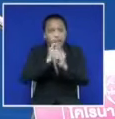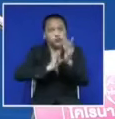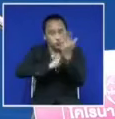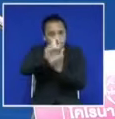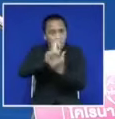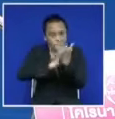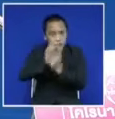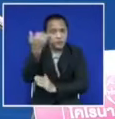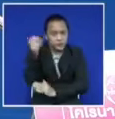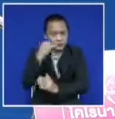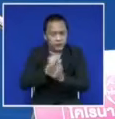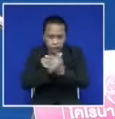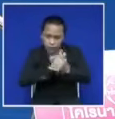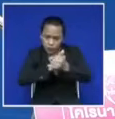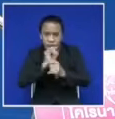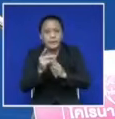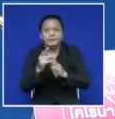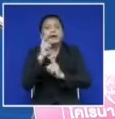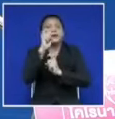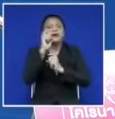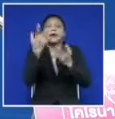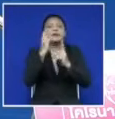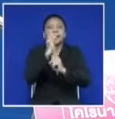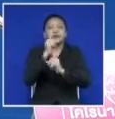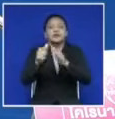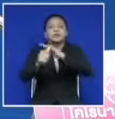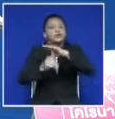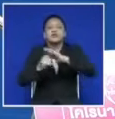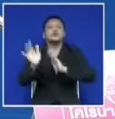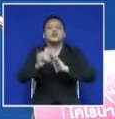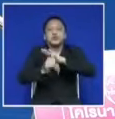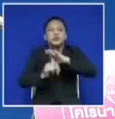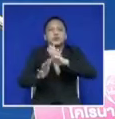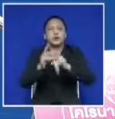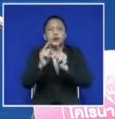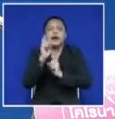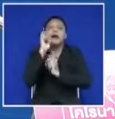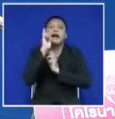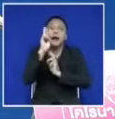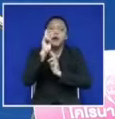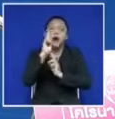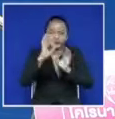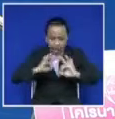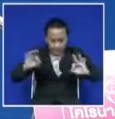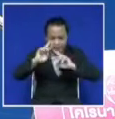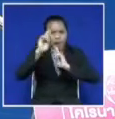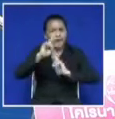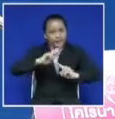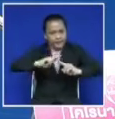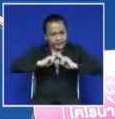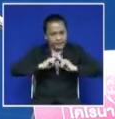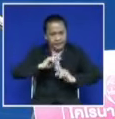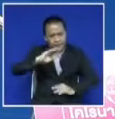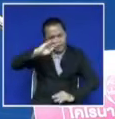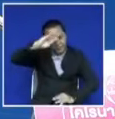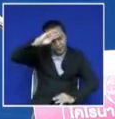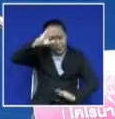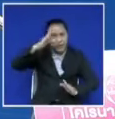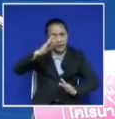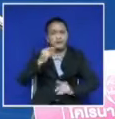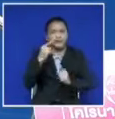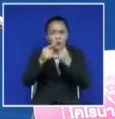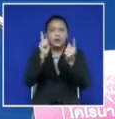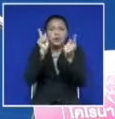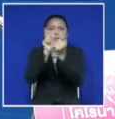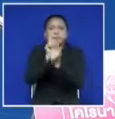ตามเกณฑ์ไหมถ้าอย่างนั้นก็ไม่มีความเสี่ยงไม่ต้องกักตัวครับเพียงแต่จะต้องระมัดระวังตัวแล้วก็ถ้าเกิดอาการไม่สบายก็ต้องไปพ